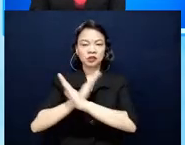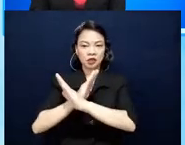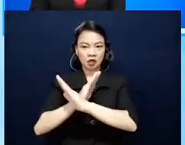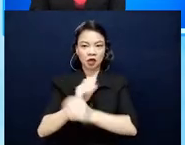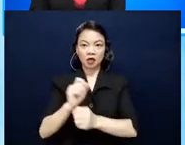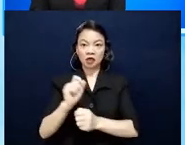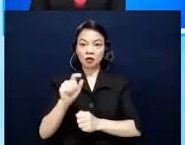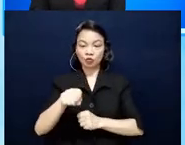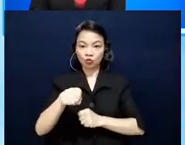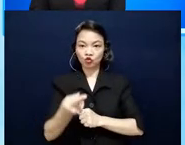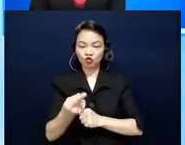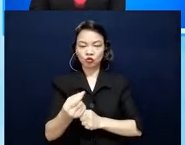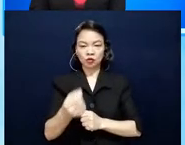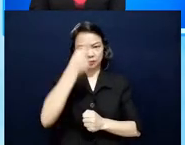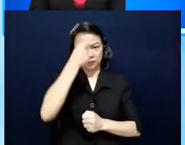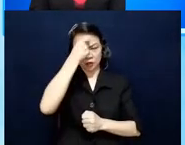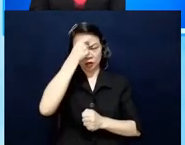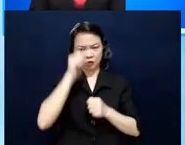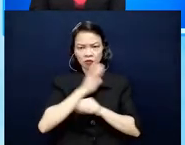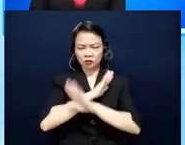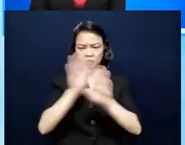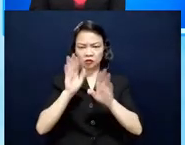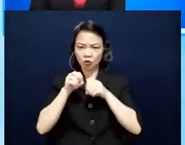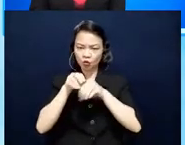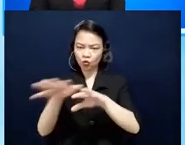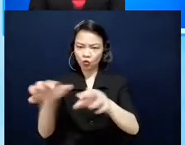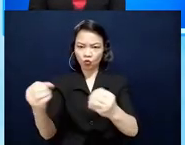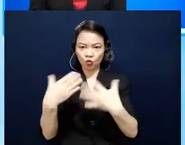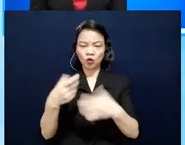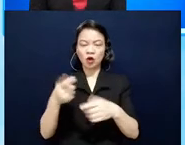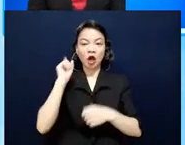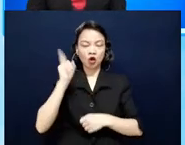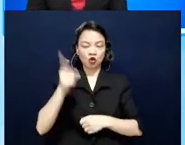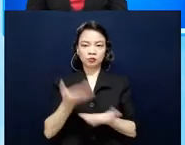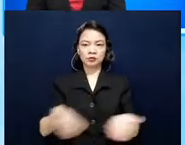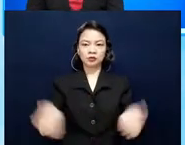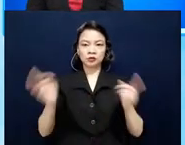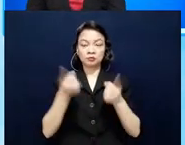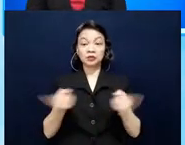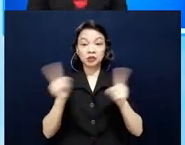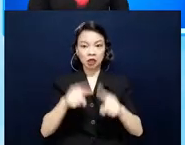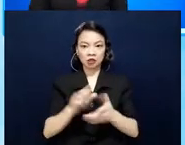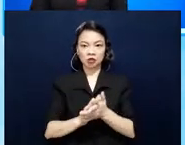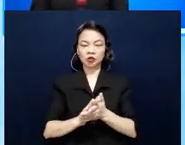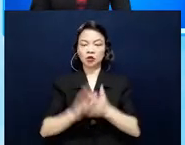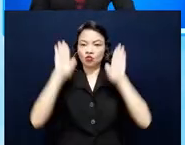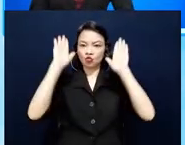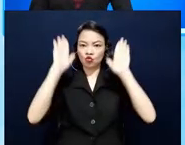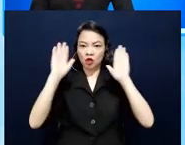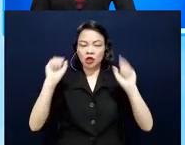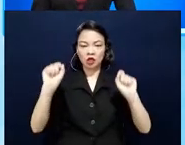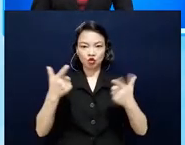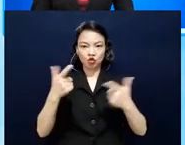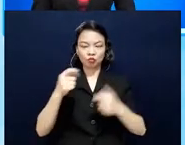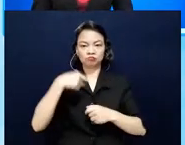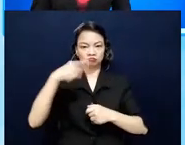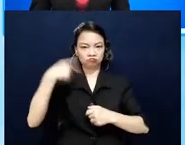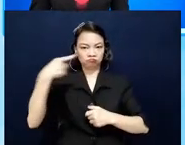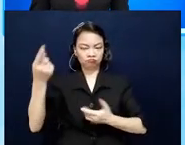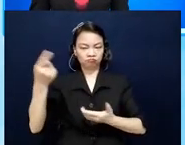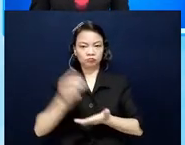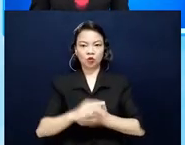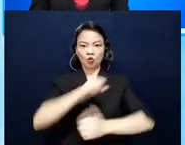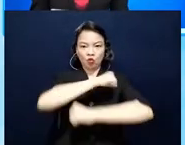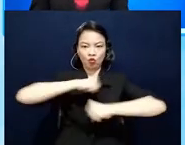GERMAS harus senantiasa menjadi budaya hidup kita sehari-hari, yaitu dengan meningkatkan aktivitas fisik, peningkatan